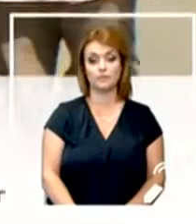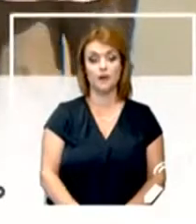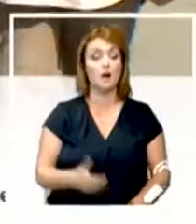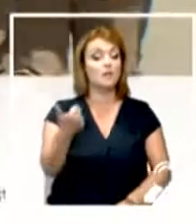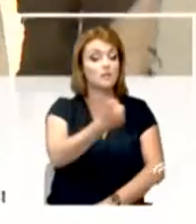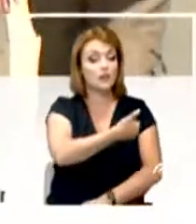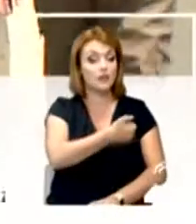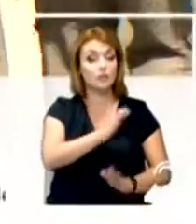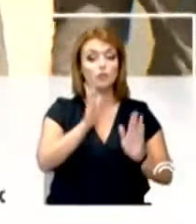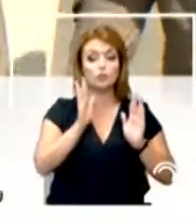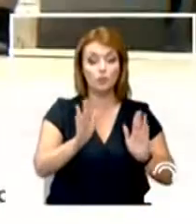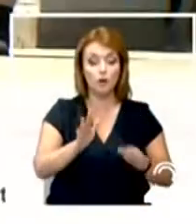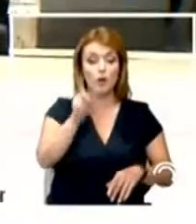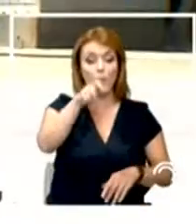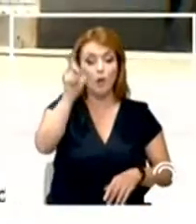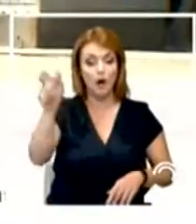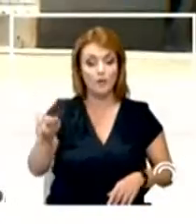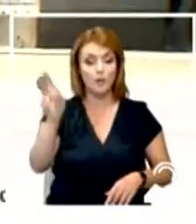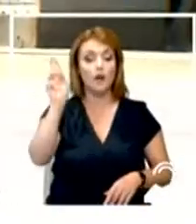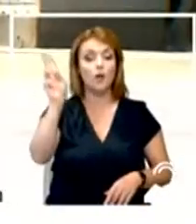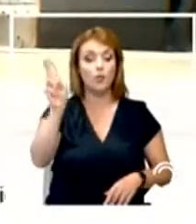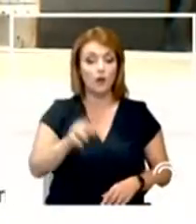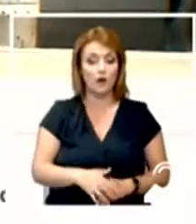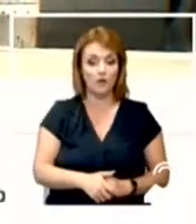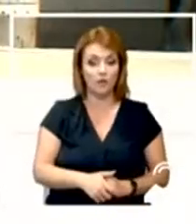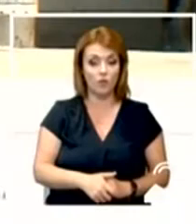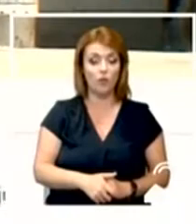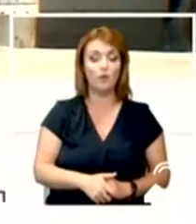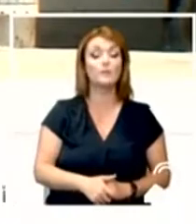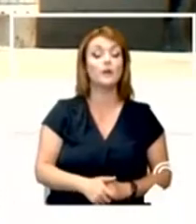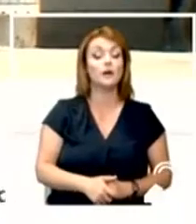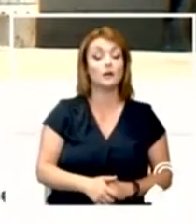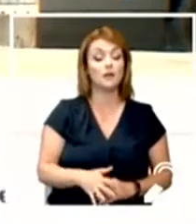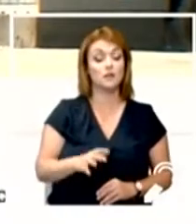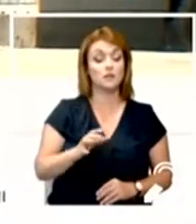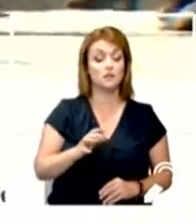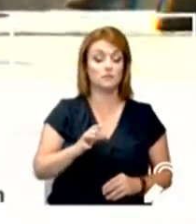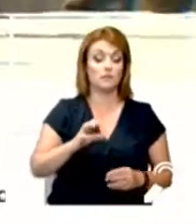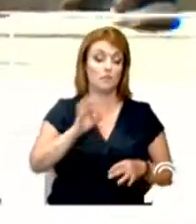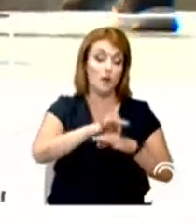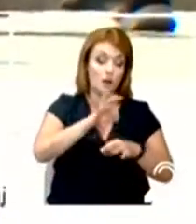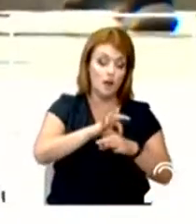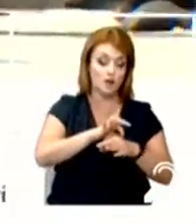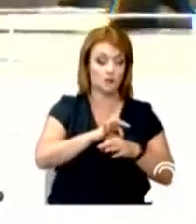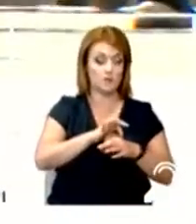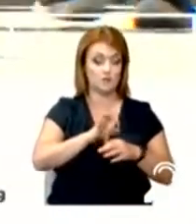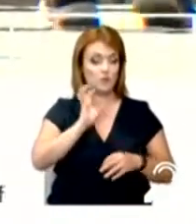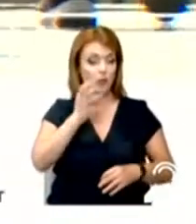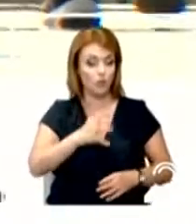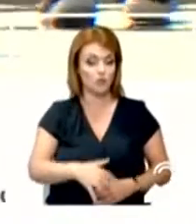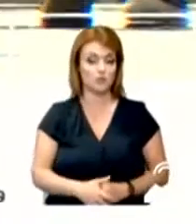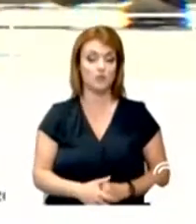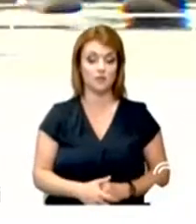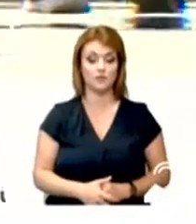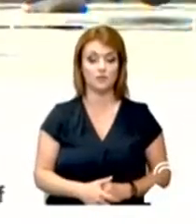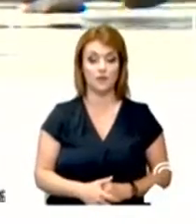Imunitatea de la vaccin chiar după doza a treia a slăbit după apariția tulpinii Omicron. Noile subvariante foarte contagioase trec de scutul anticorpilor